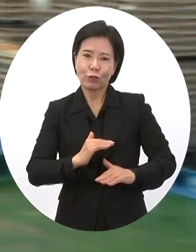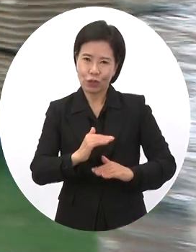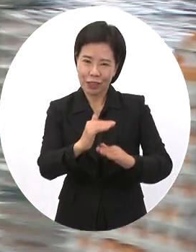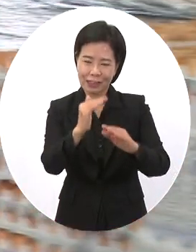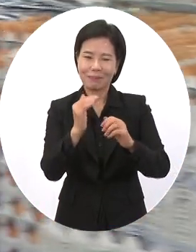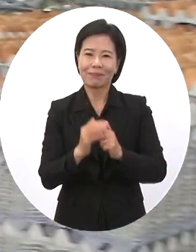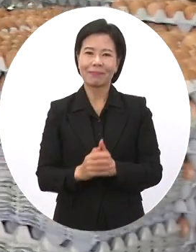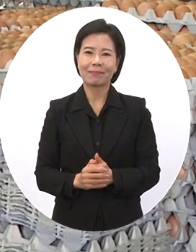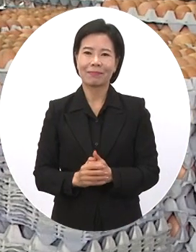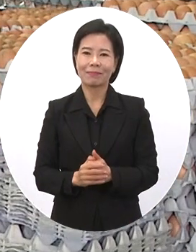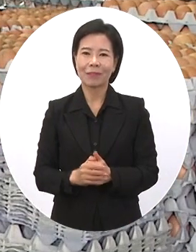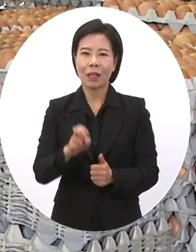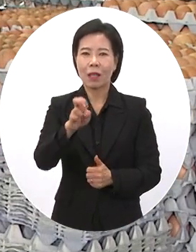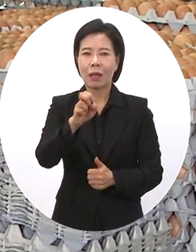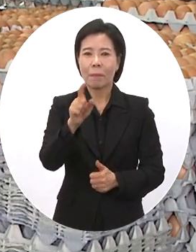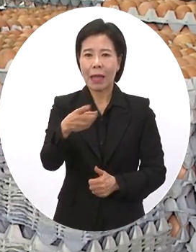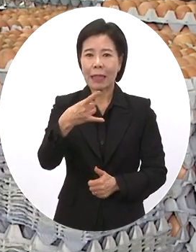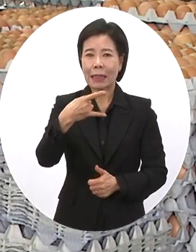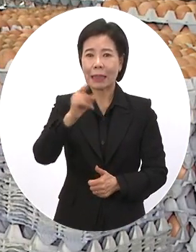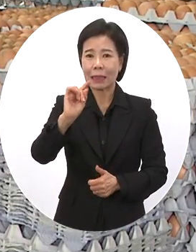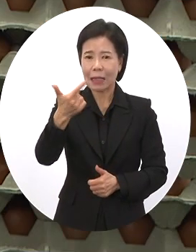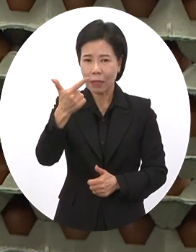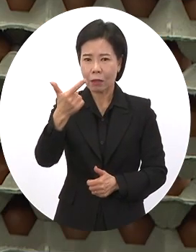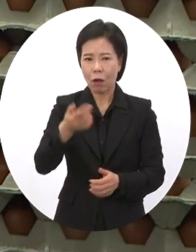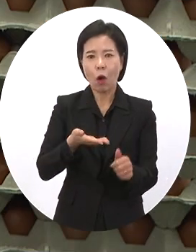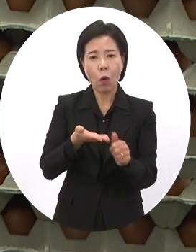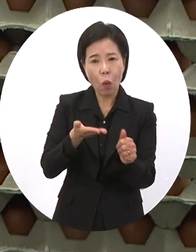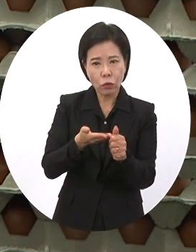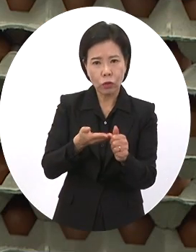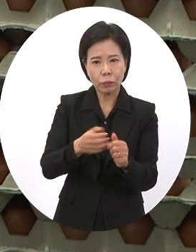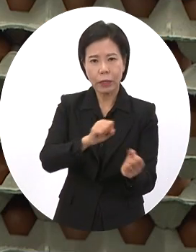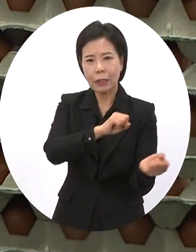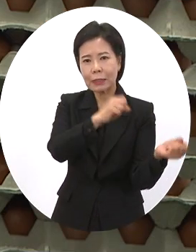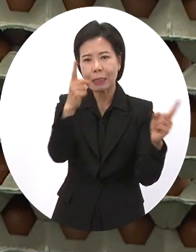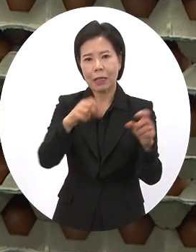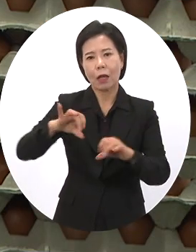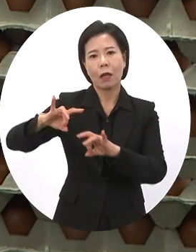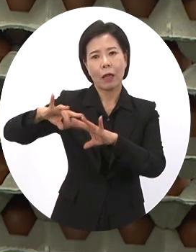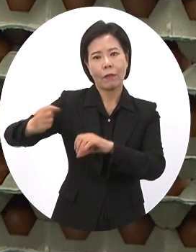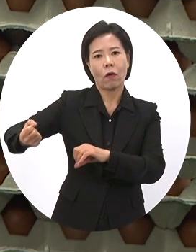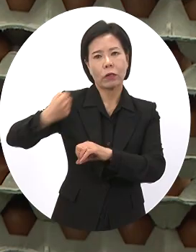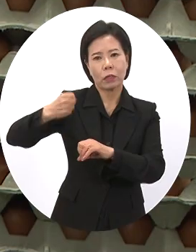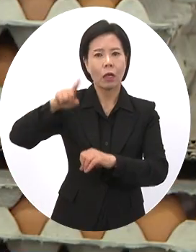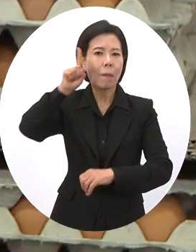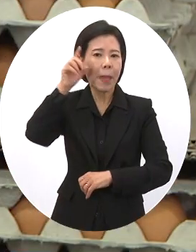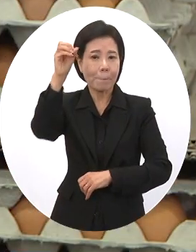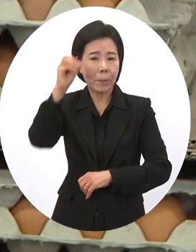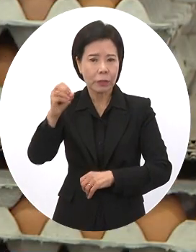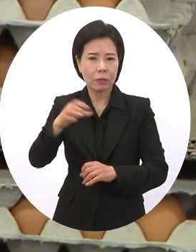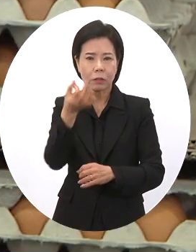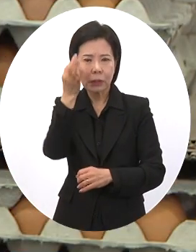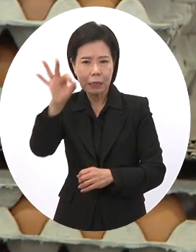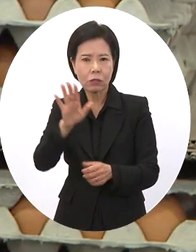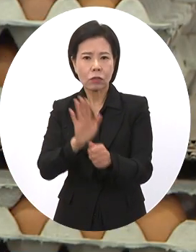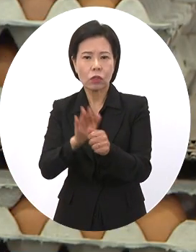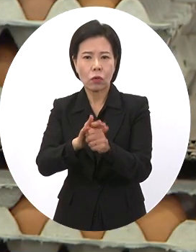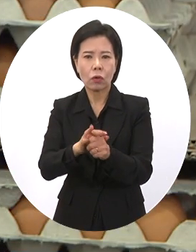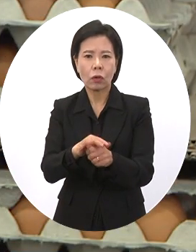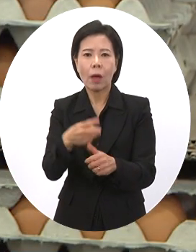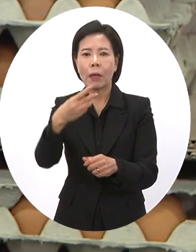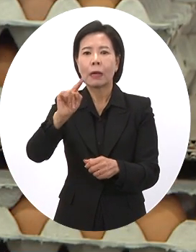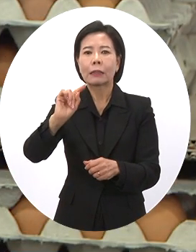추진합니다. 메탄 저감 사료 공급과 재생에너지 전기 100% 인증 지원 등